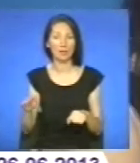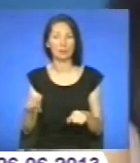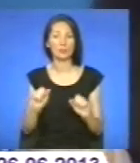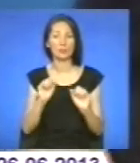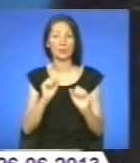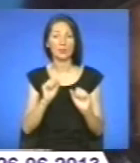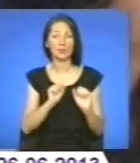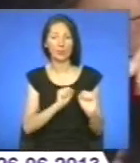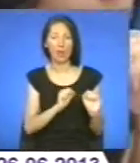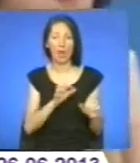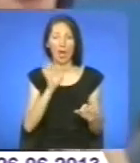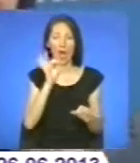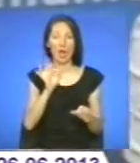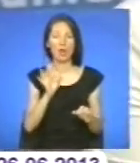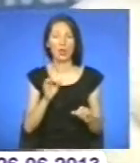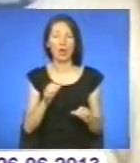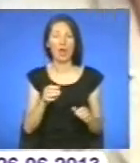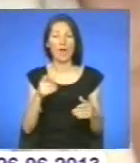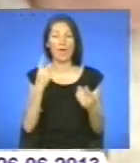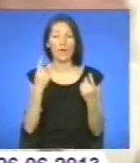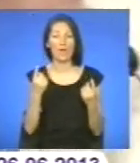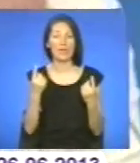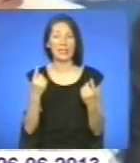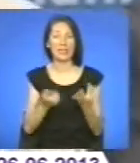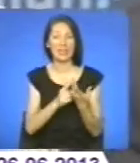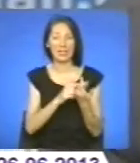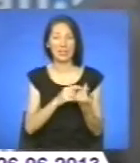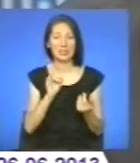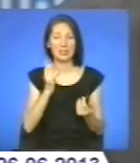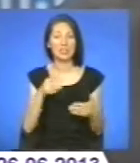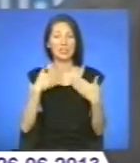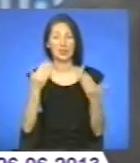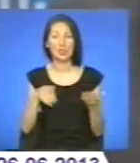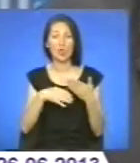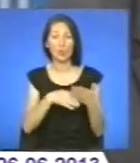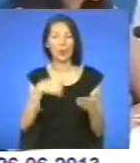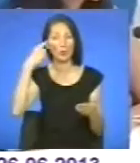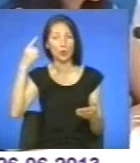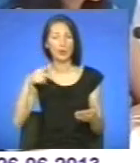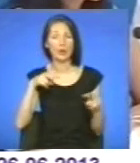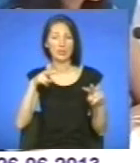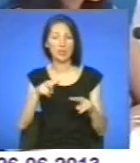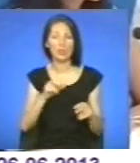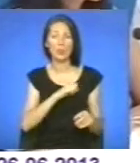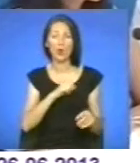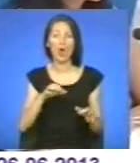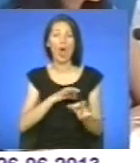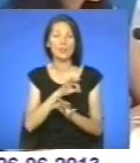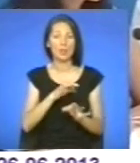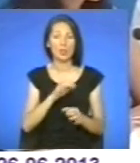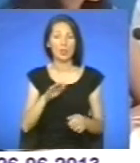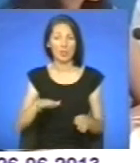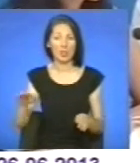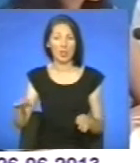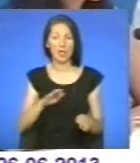Правозахисники констатують, велика кількість дитячих звернень за допомогою до психологів свідчить про самотність неповнолітніх. Діти потребують